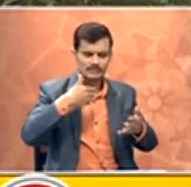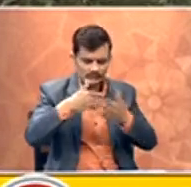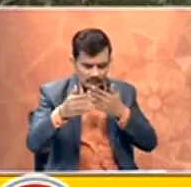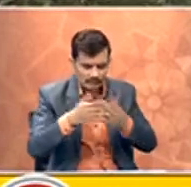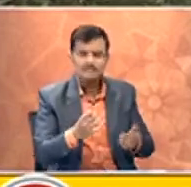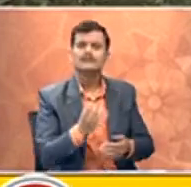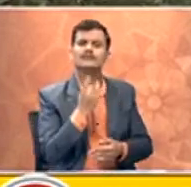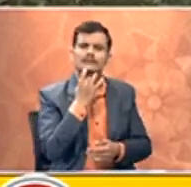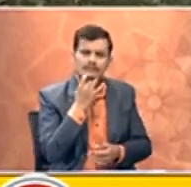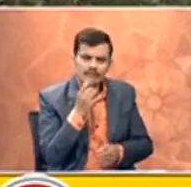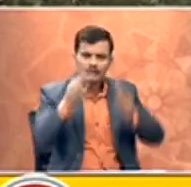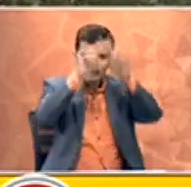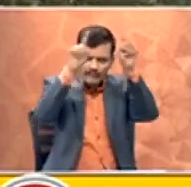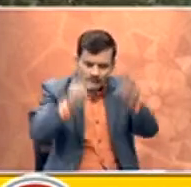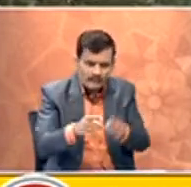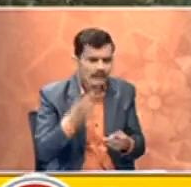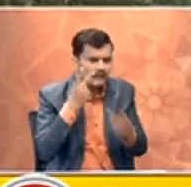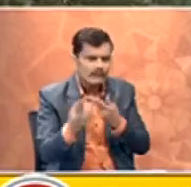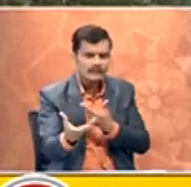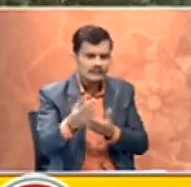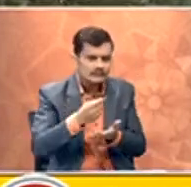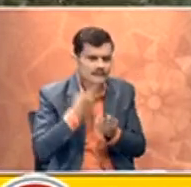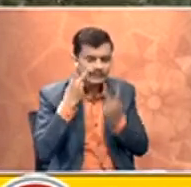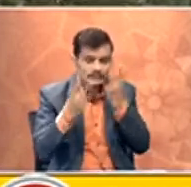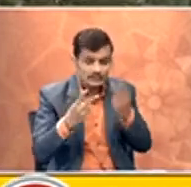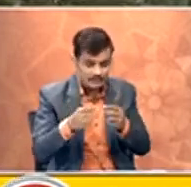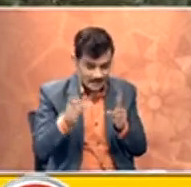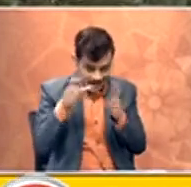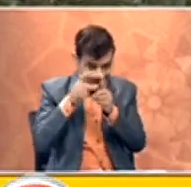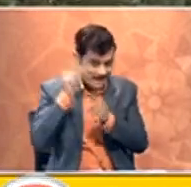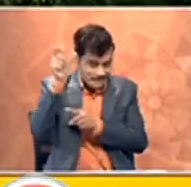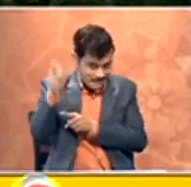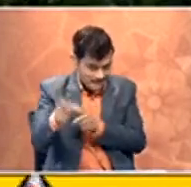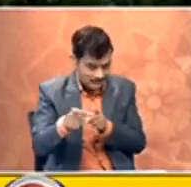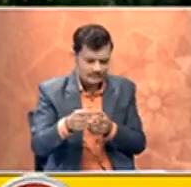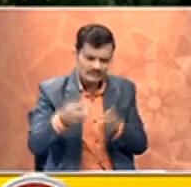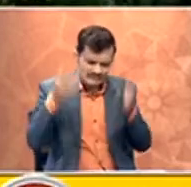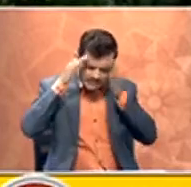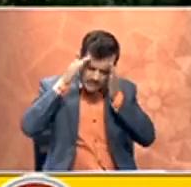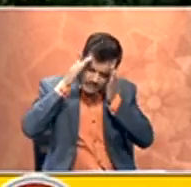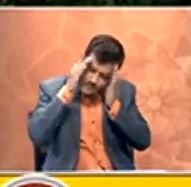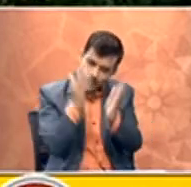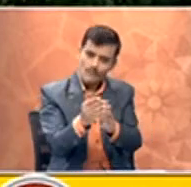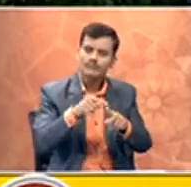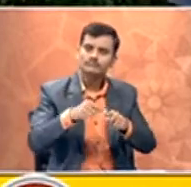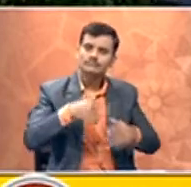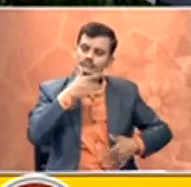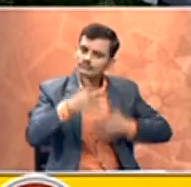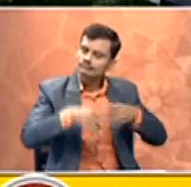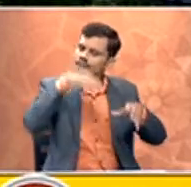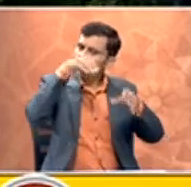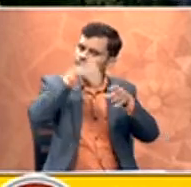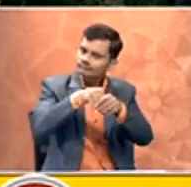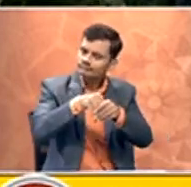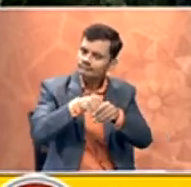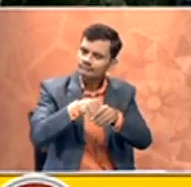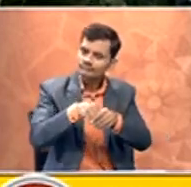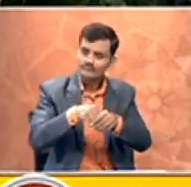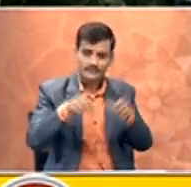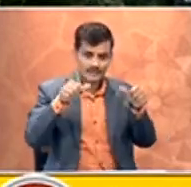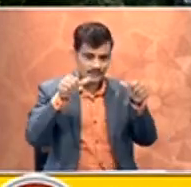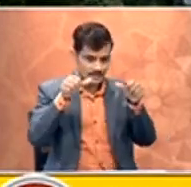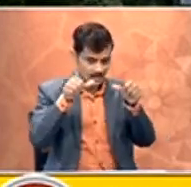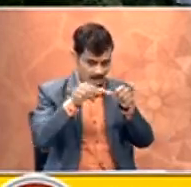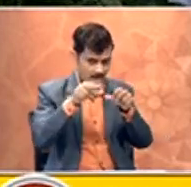मिले। इस काम में धनपाल जी का मन ऐसा रमा कि उन्होंने